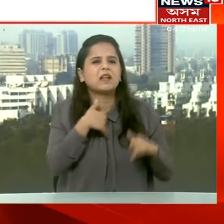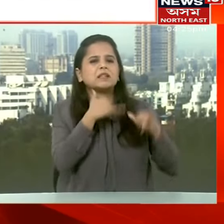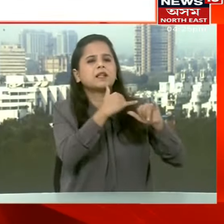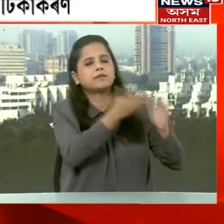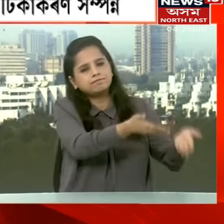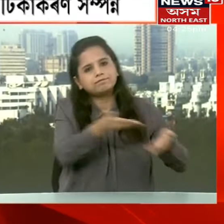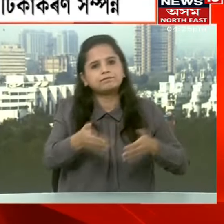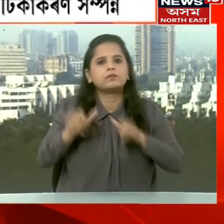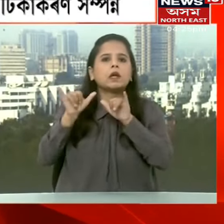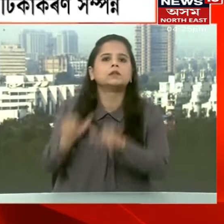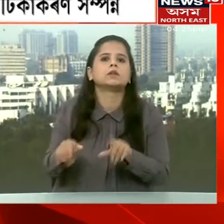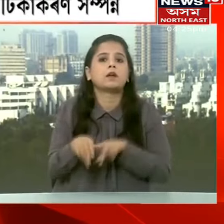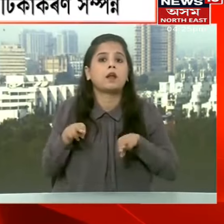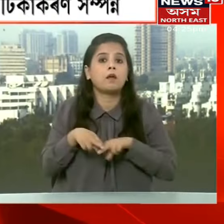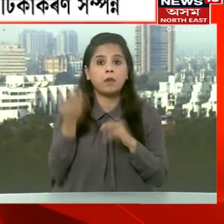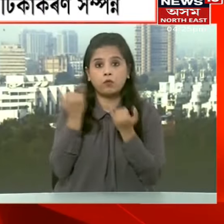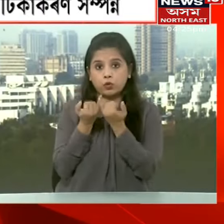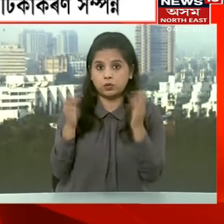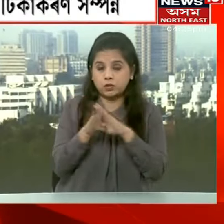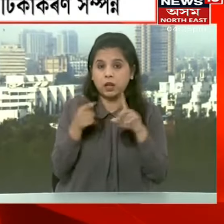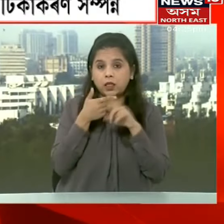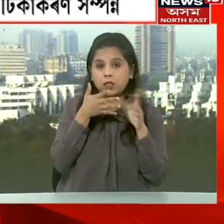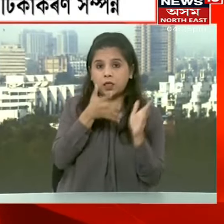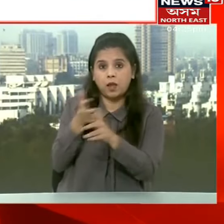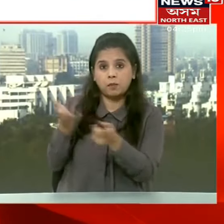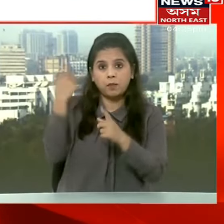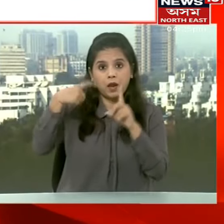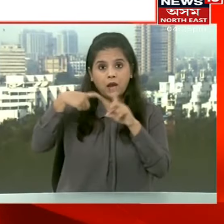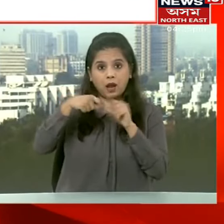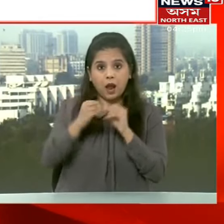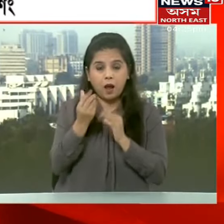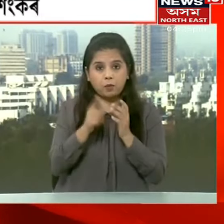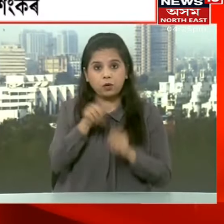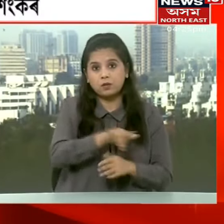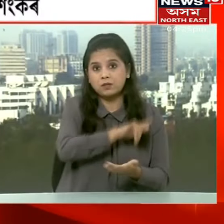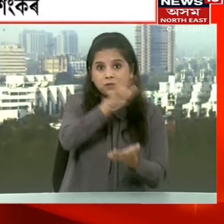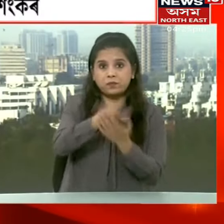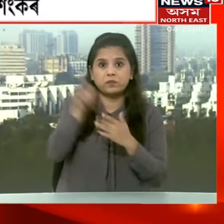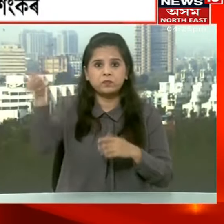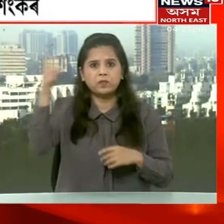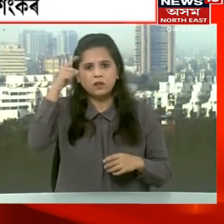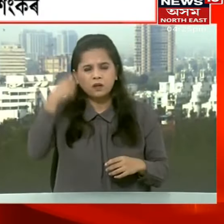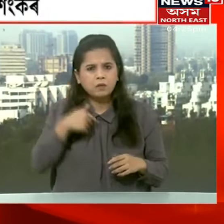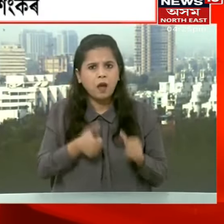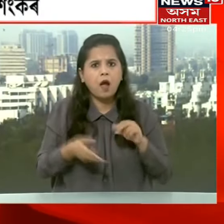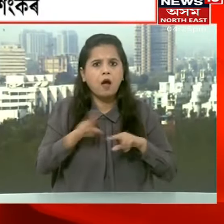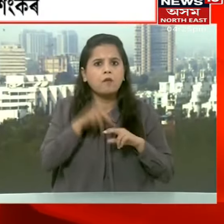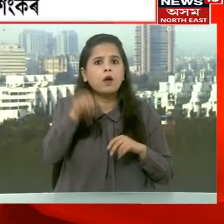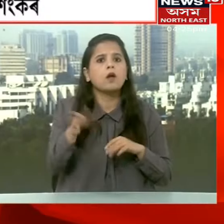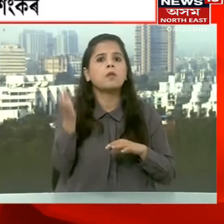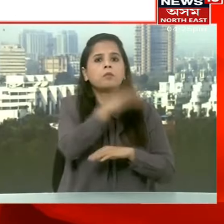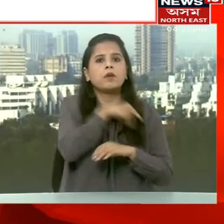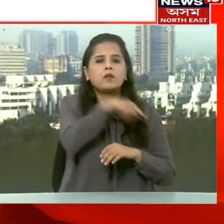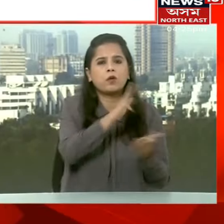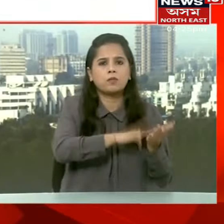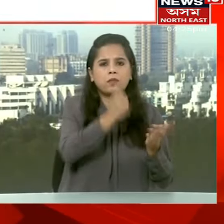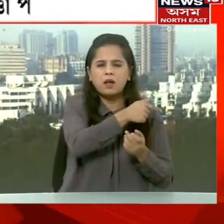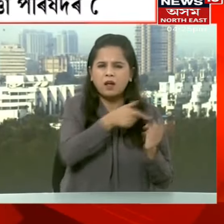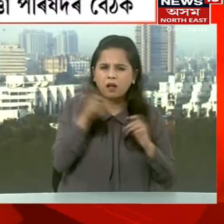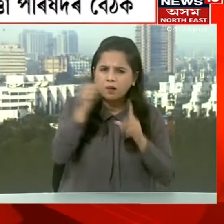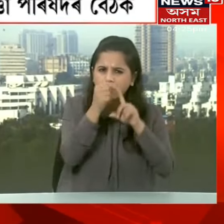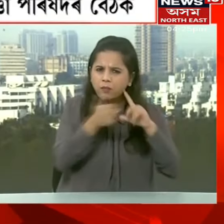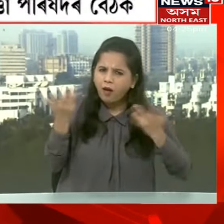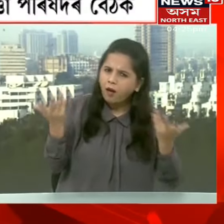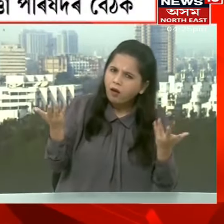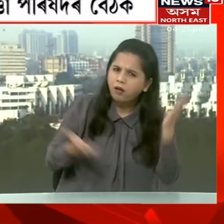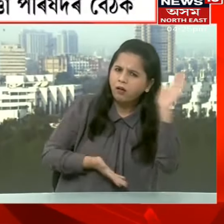पहले रविवार को तालिबान हमलावरों के काबुल में प्रवेश करते ही अचानक देश छोड़ने के लिए अफगानिस्तान के पूर्व मंत्रियों ने गनी की कड़ी आलोचना